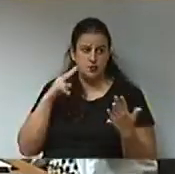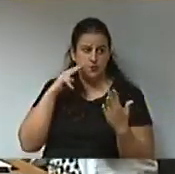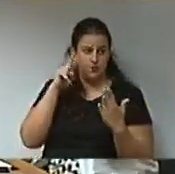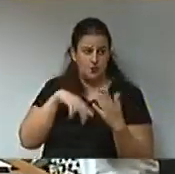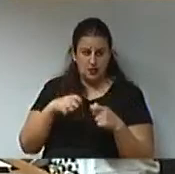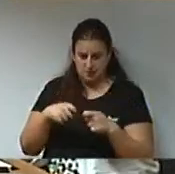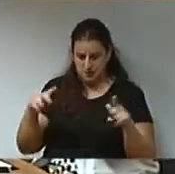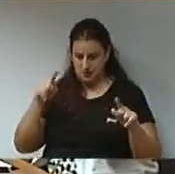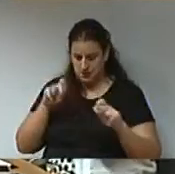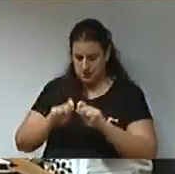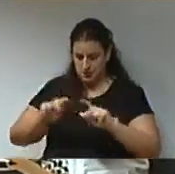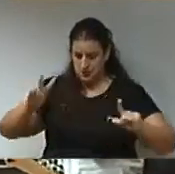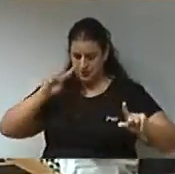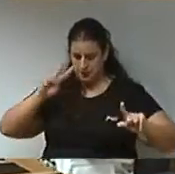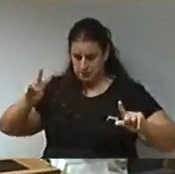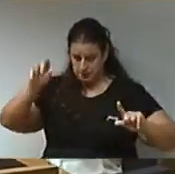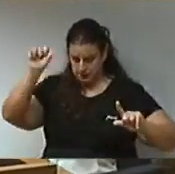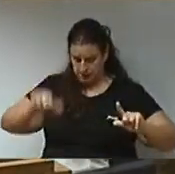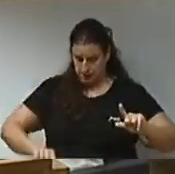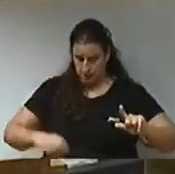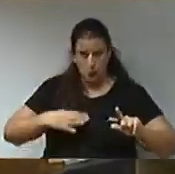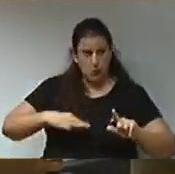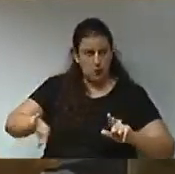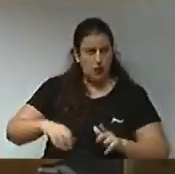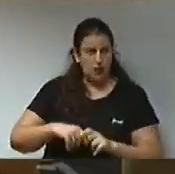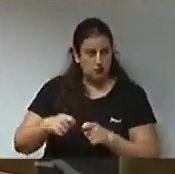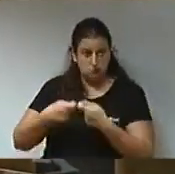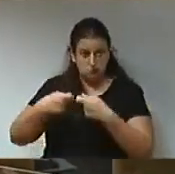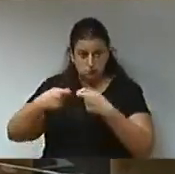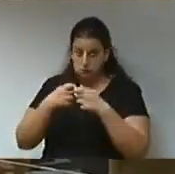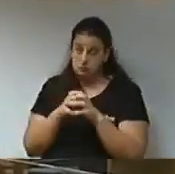quan vulguin, però no passa res.